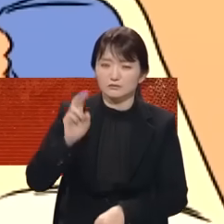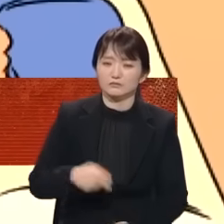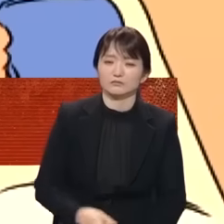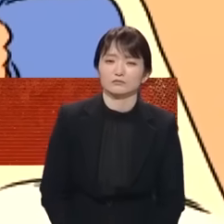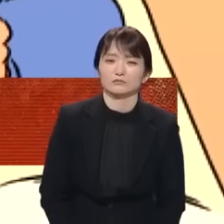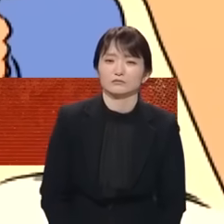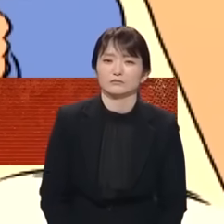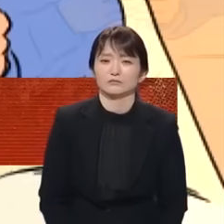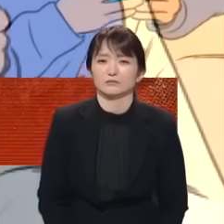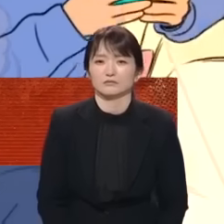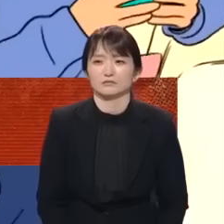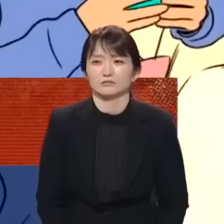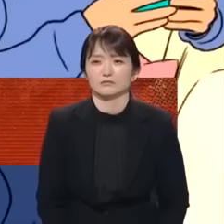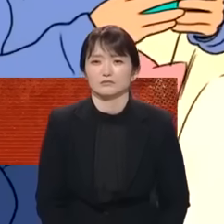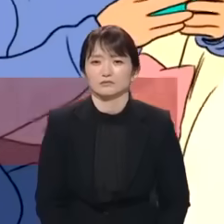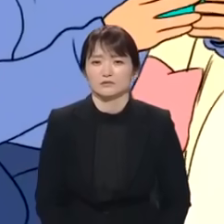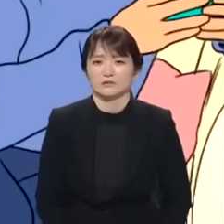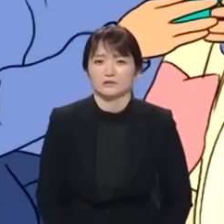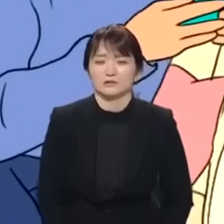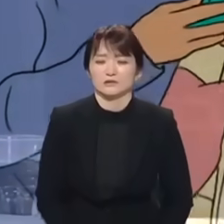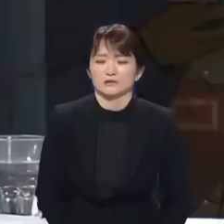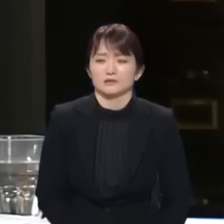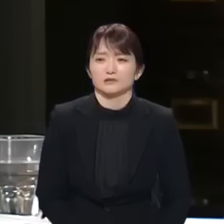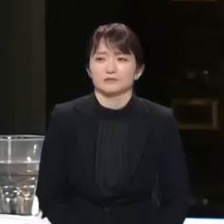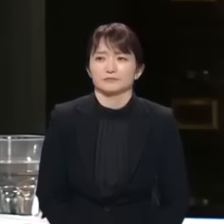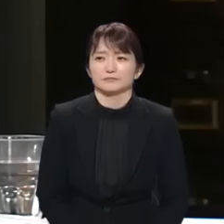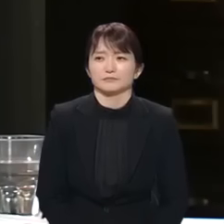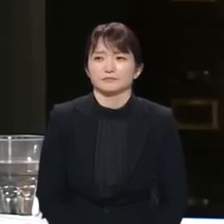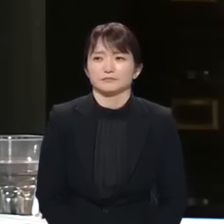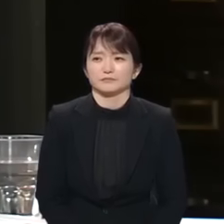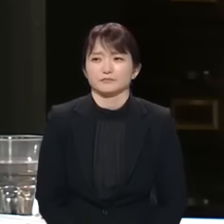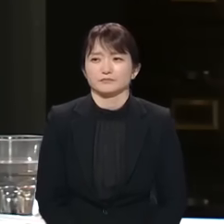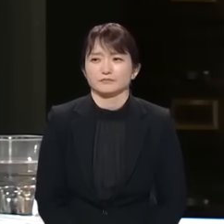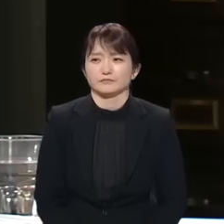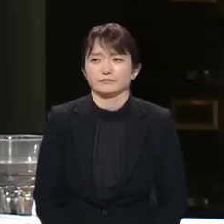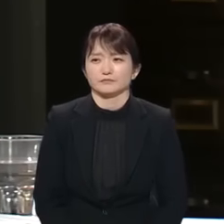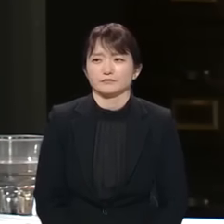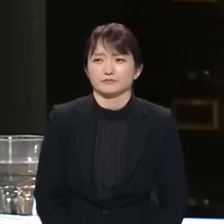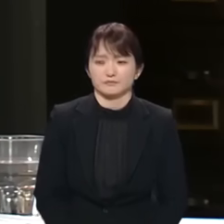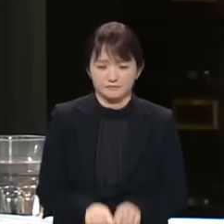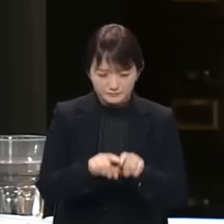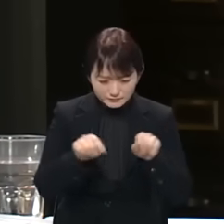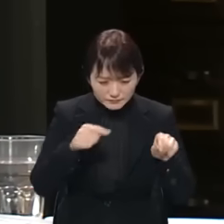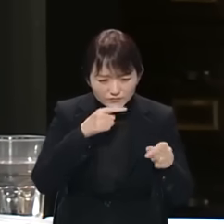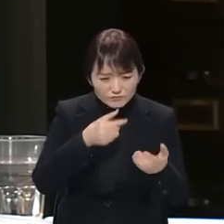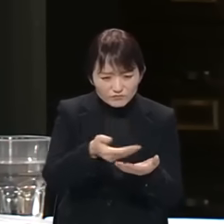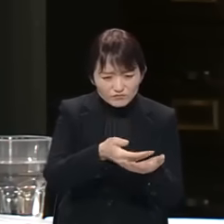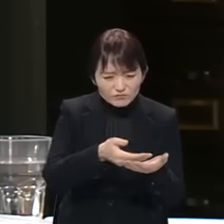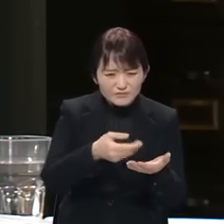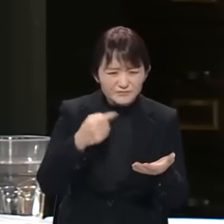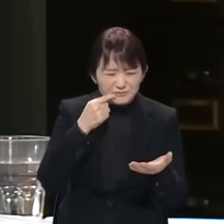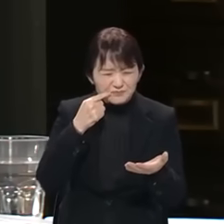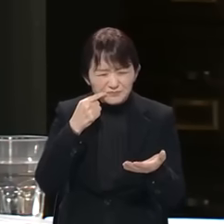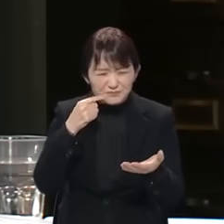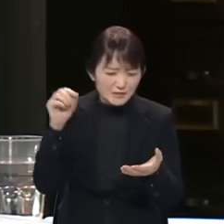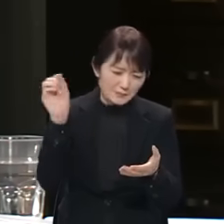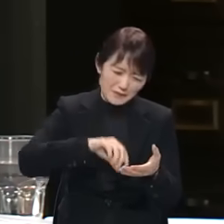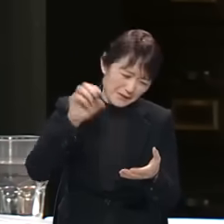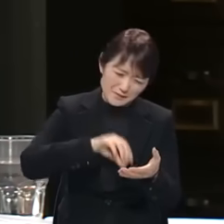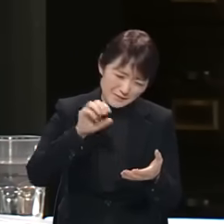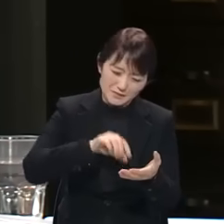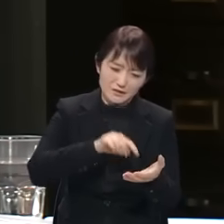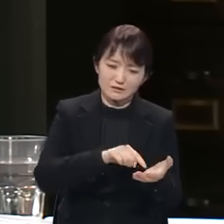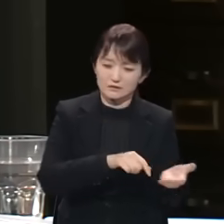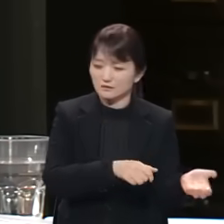정도였습니다 그러니까 이럴 때는 그냥 그 반찬이나 이런 거 기 국기나 이런 데다 그냥 소금을 팍팍 쳐가지고